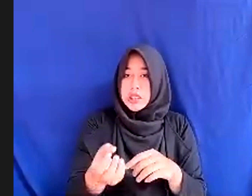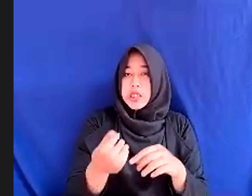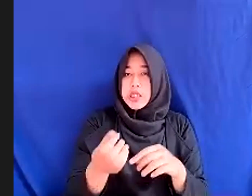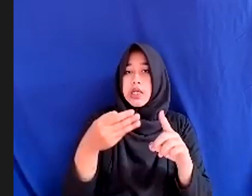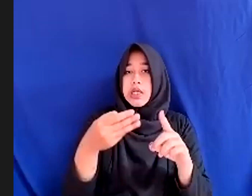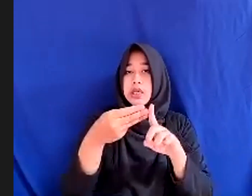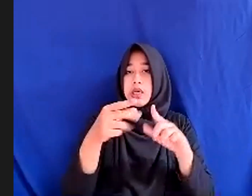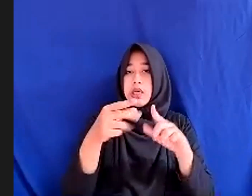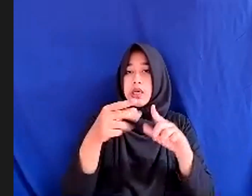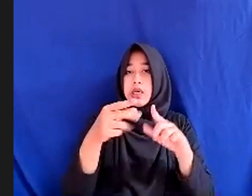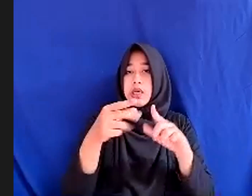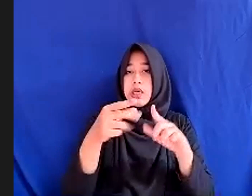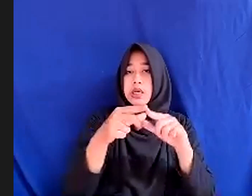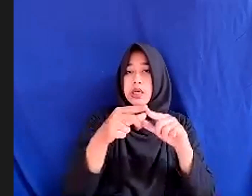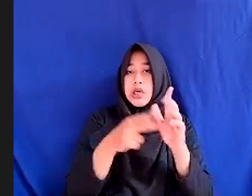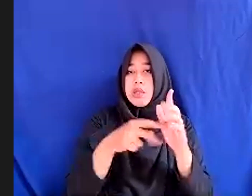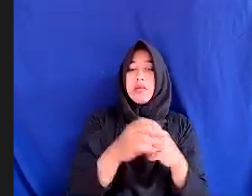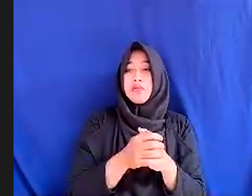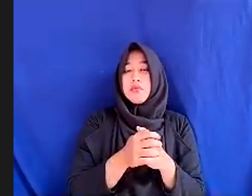penanganan-penanganan pandemi, kemudian